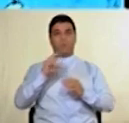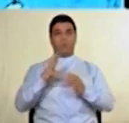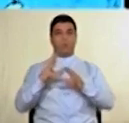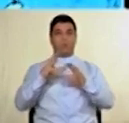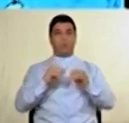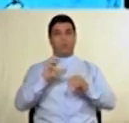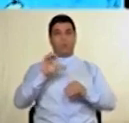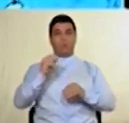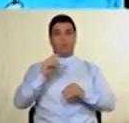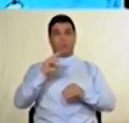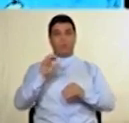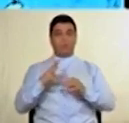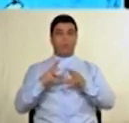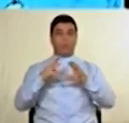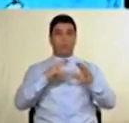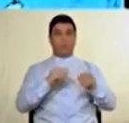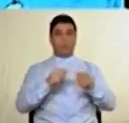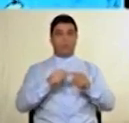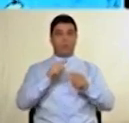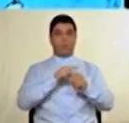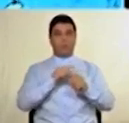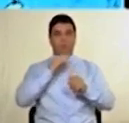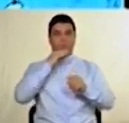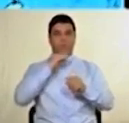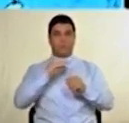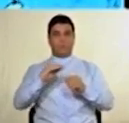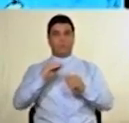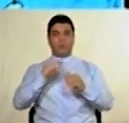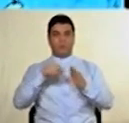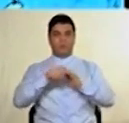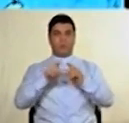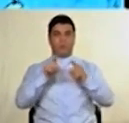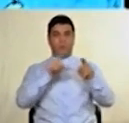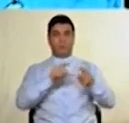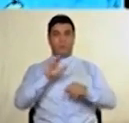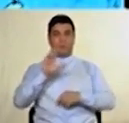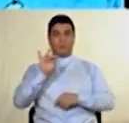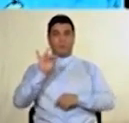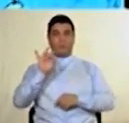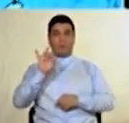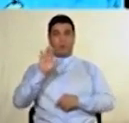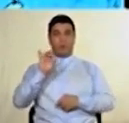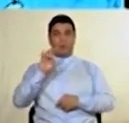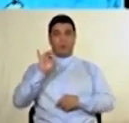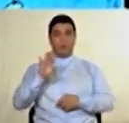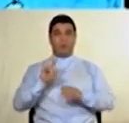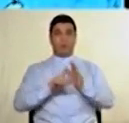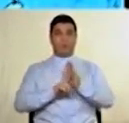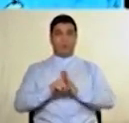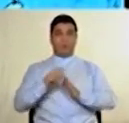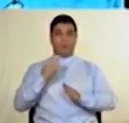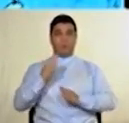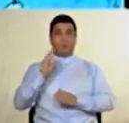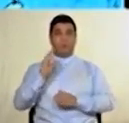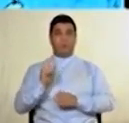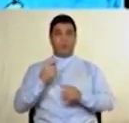va Bag'doddan demak Misrga qarab yo'l oladi, ya'ni Yerusalimdan boshlab